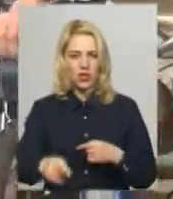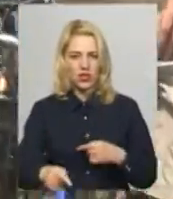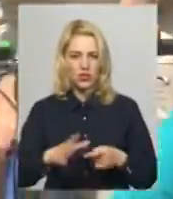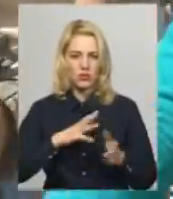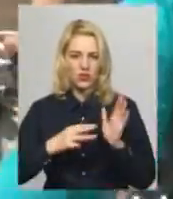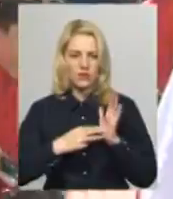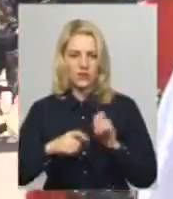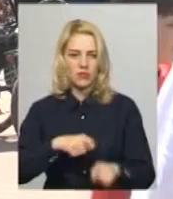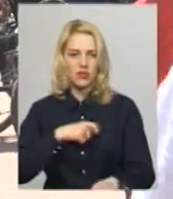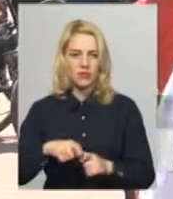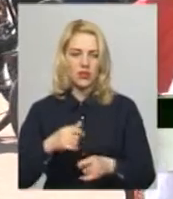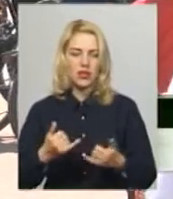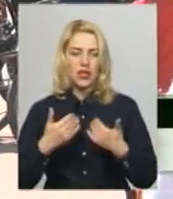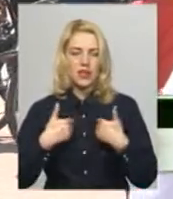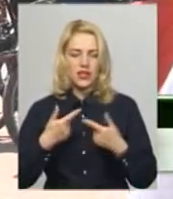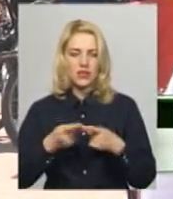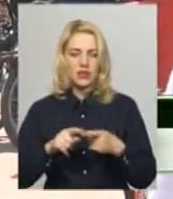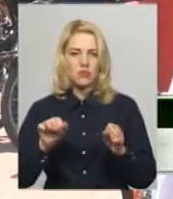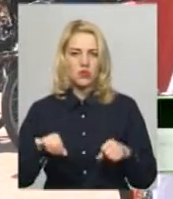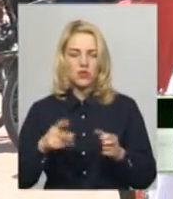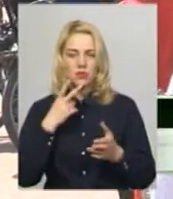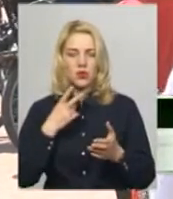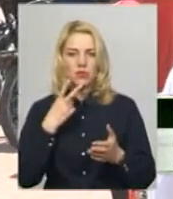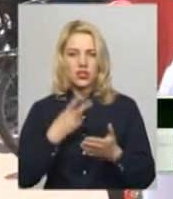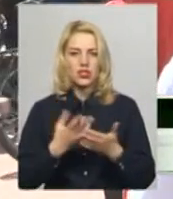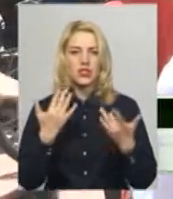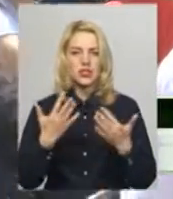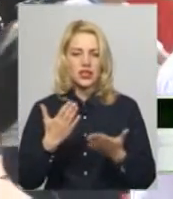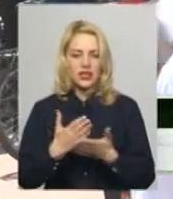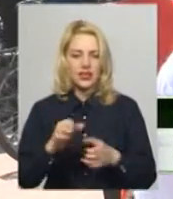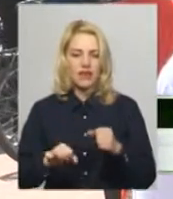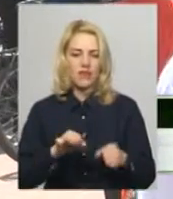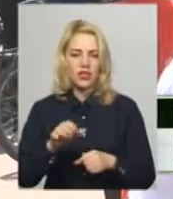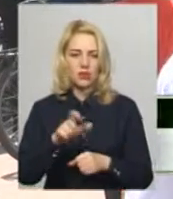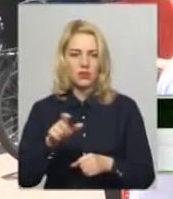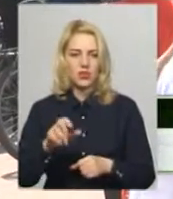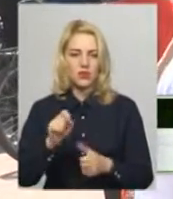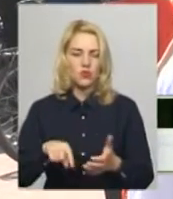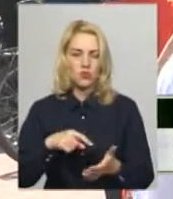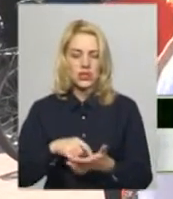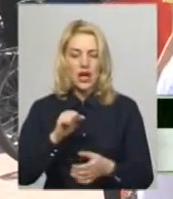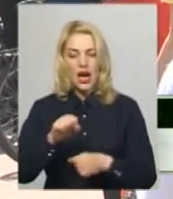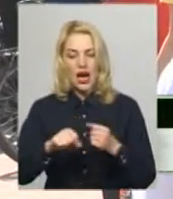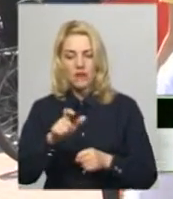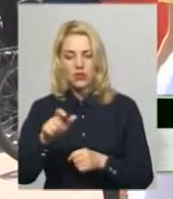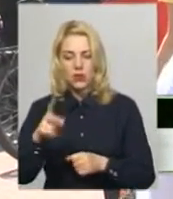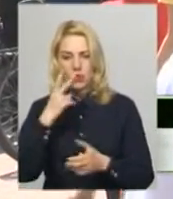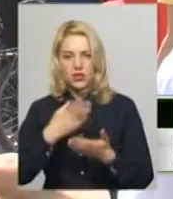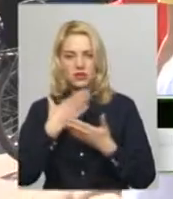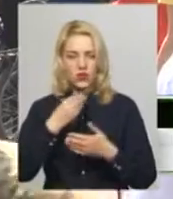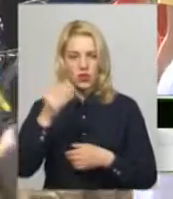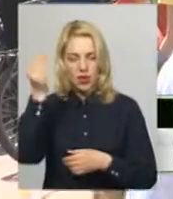8 кілометрів. Для нас це можливість побачити, скільки є велосипедистів в місті. А для велосипедистів це можливість проявити свою громадську